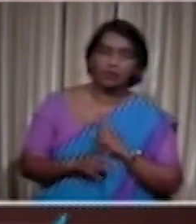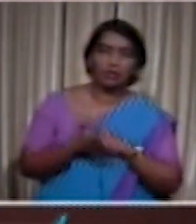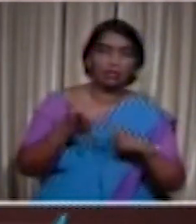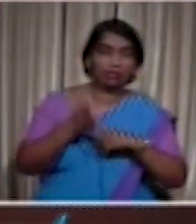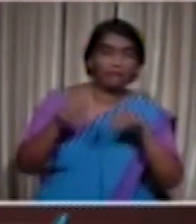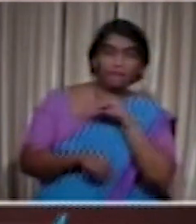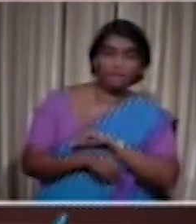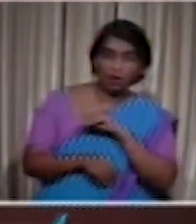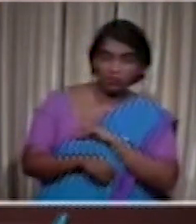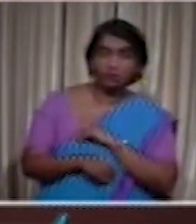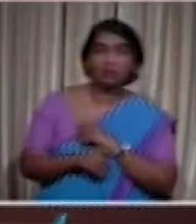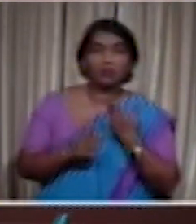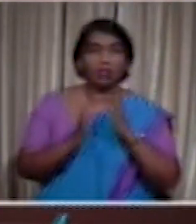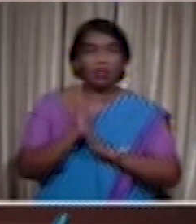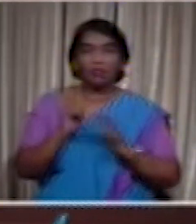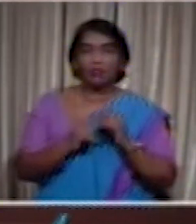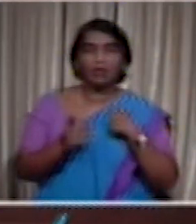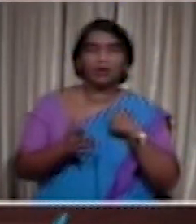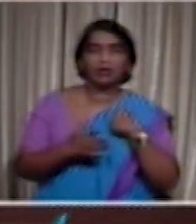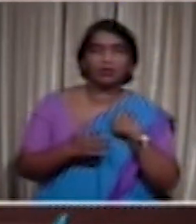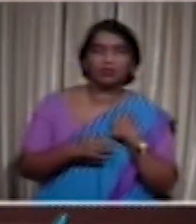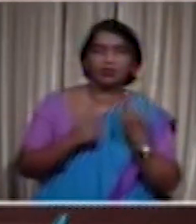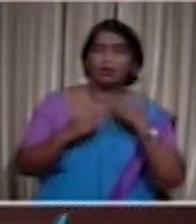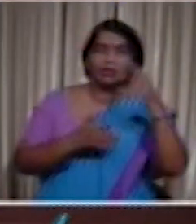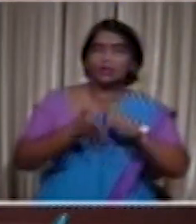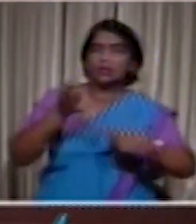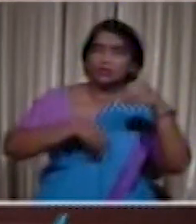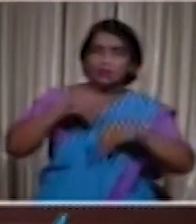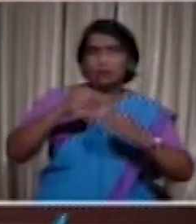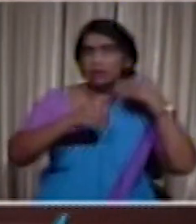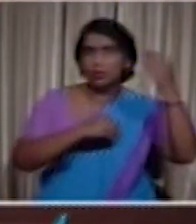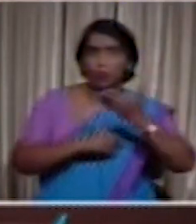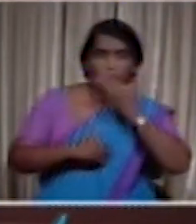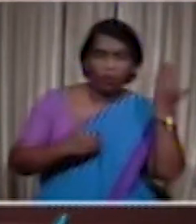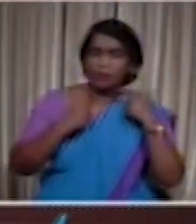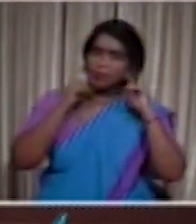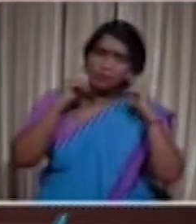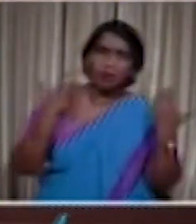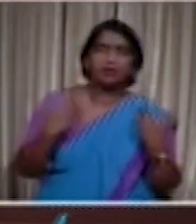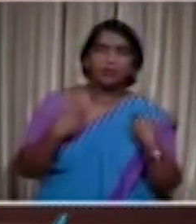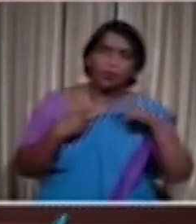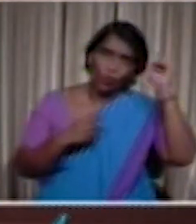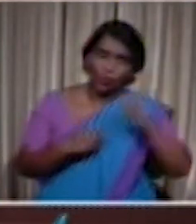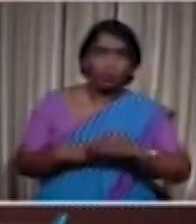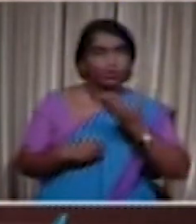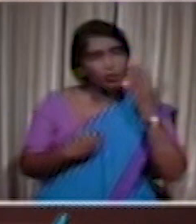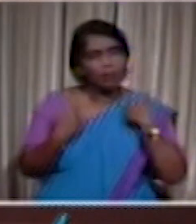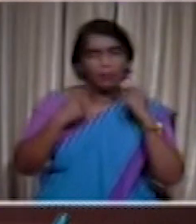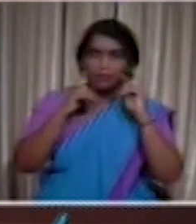देशपालन वासी तन अपे देशपालन इगापार चंदे दिन